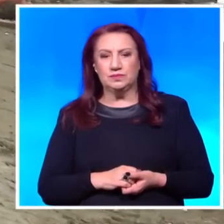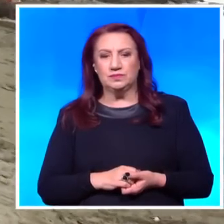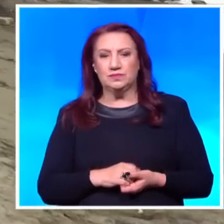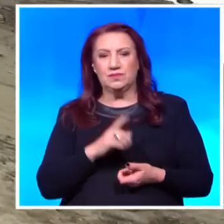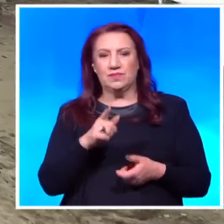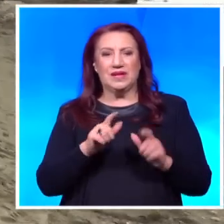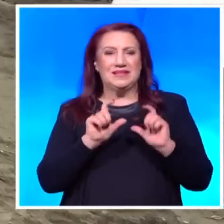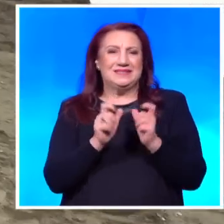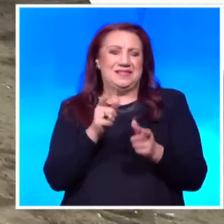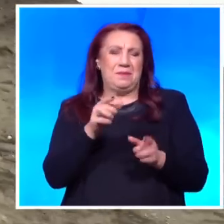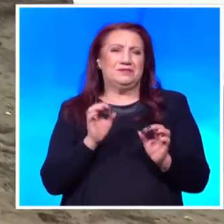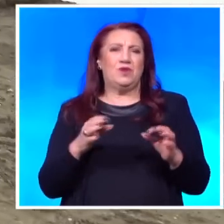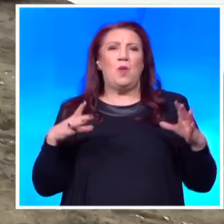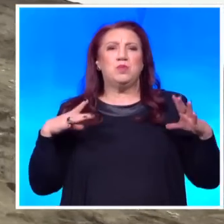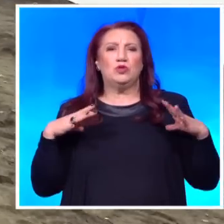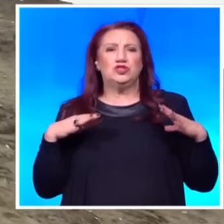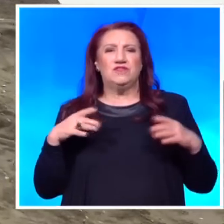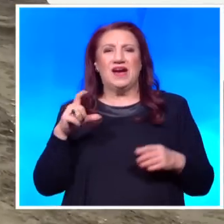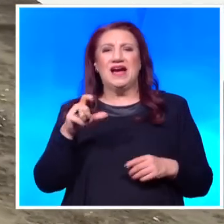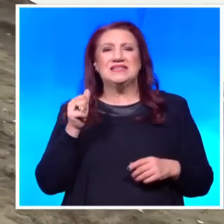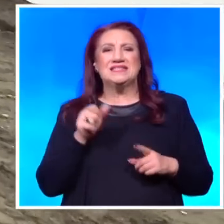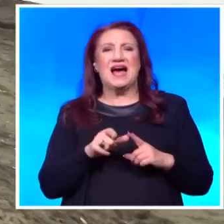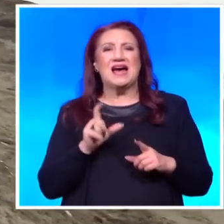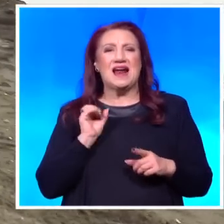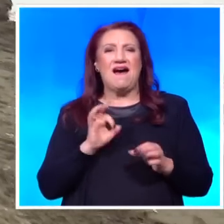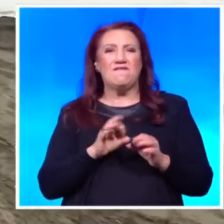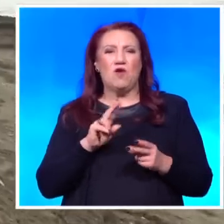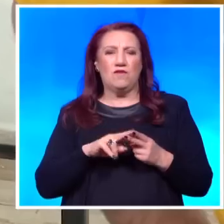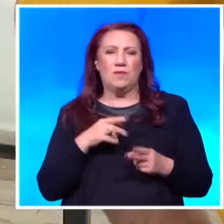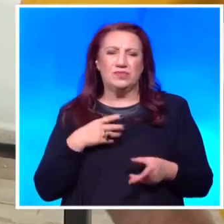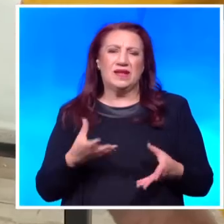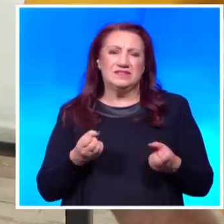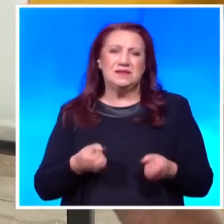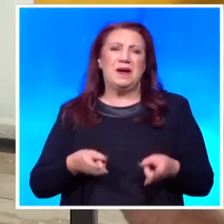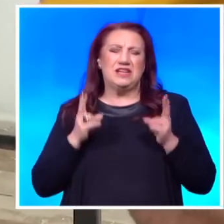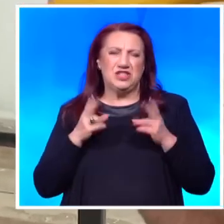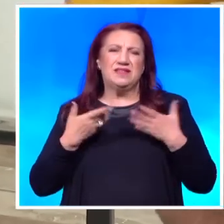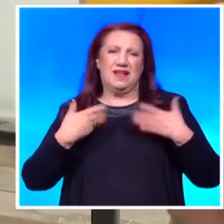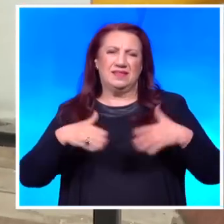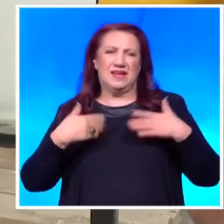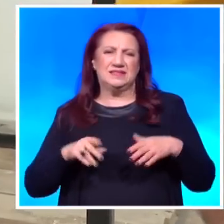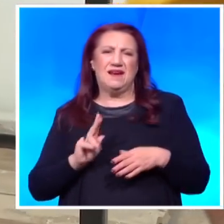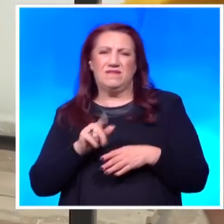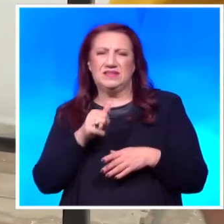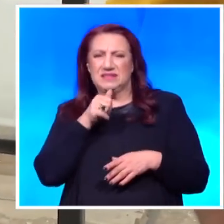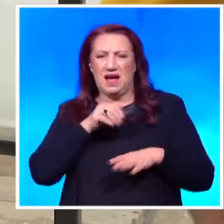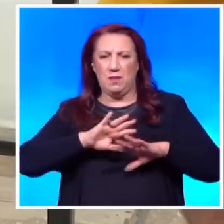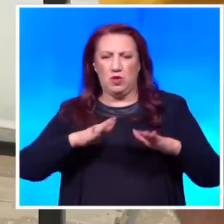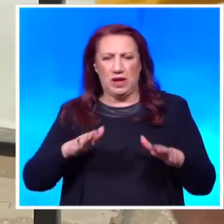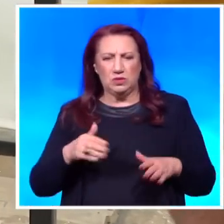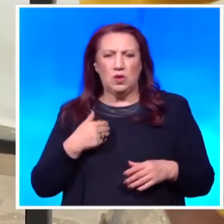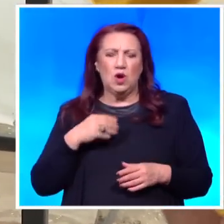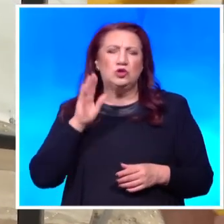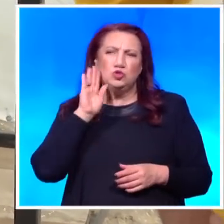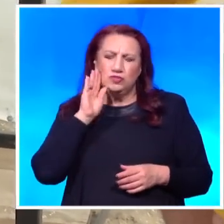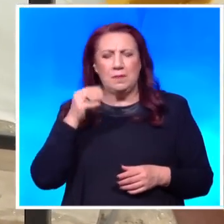Семейство пчелини са на почивка в Сарафово за седмица. Взели са решение да не влизат в морето. Колкото и нали сега, да, чувам, че казват, че всичко е окей все